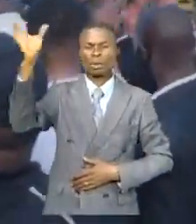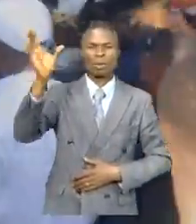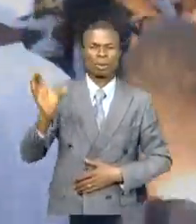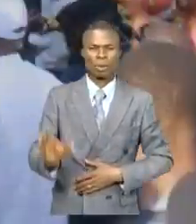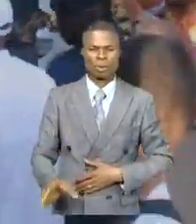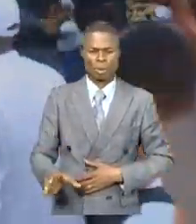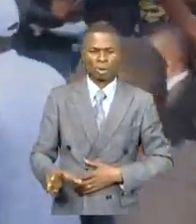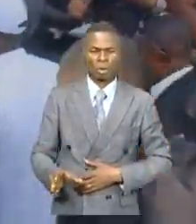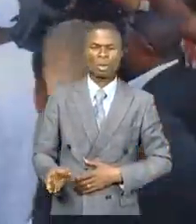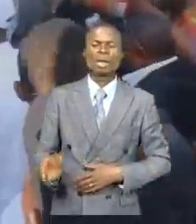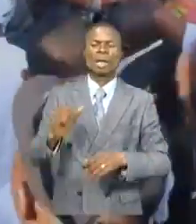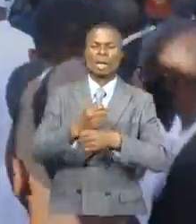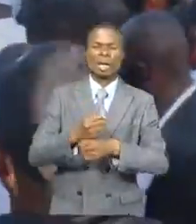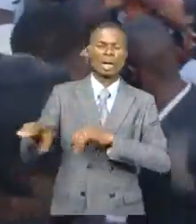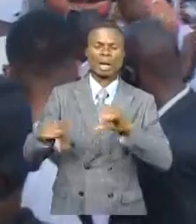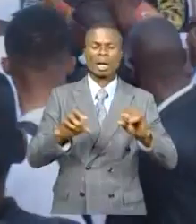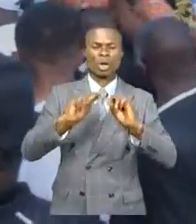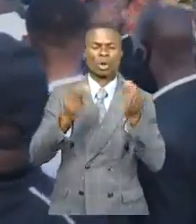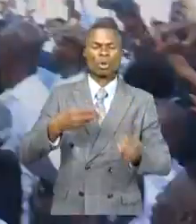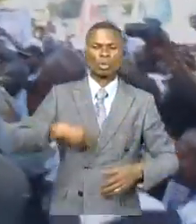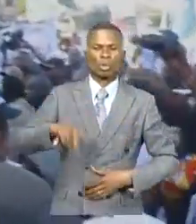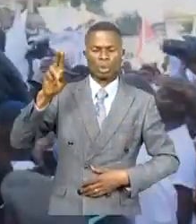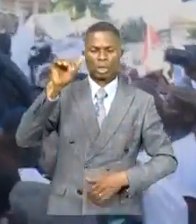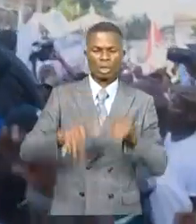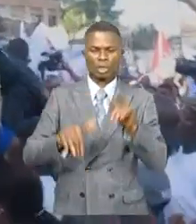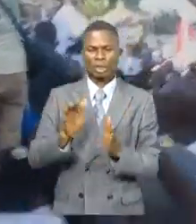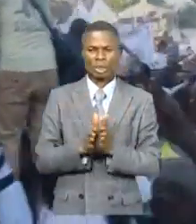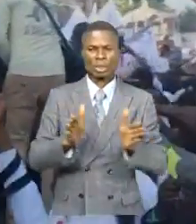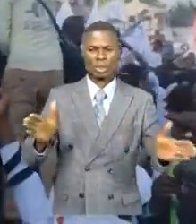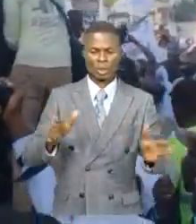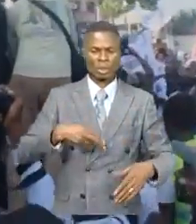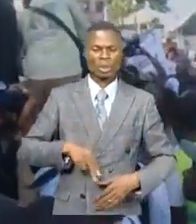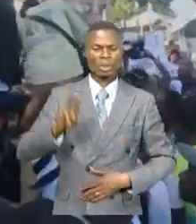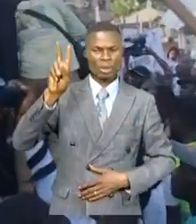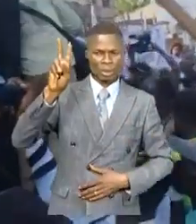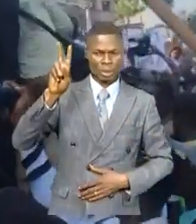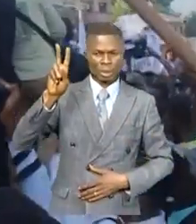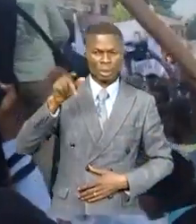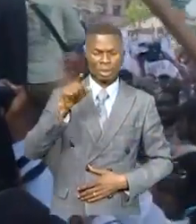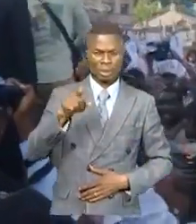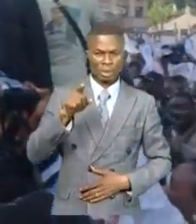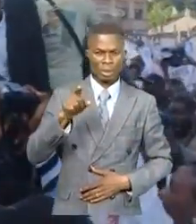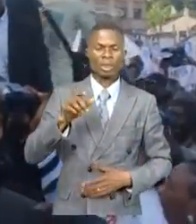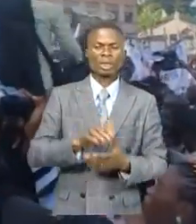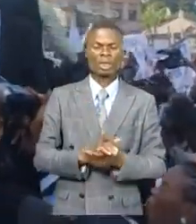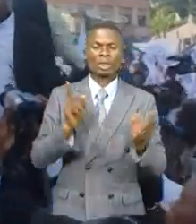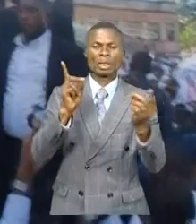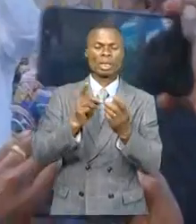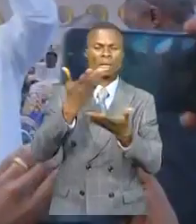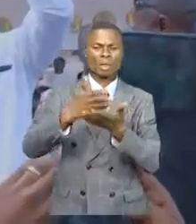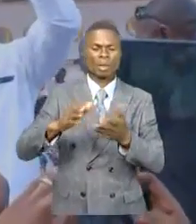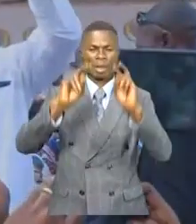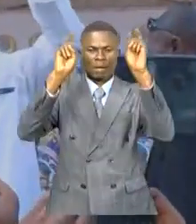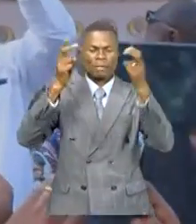en redynamisant les activités de son parti, le secrétaire général de l'UDPS, Augustin Kabuya, franchit l'étape de la vie